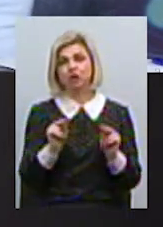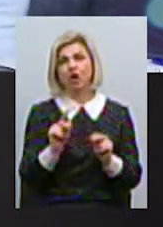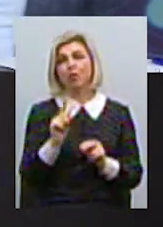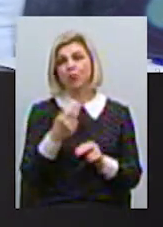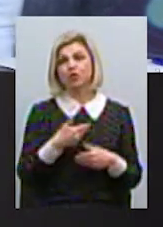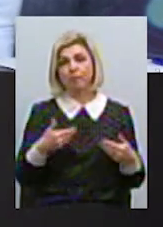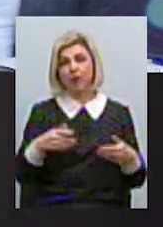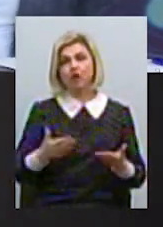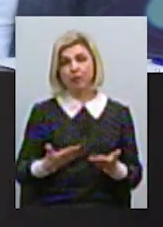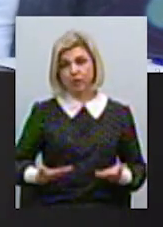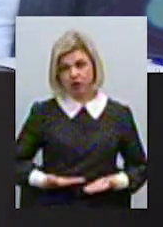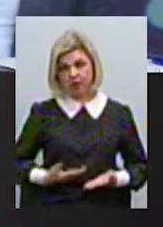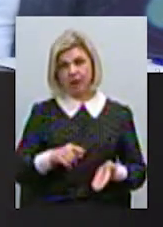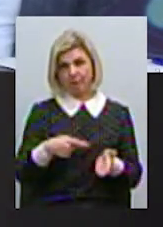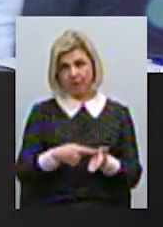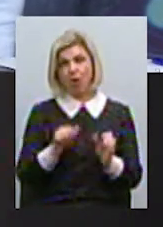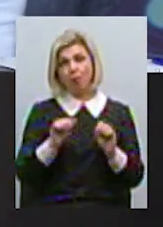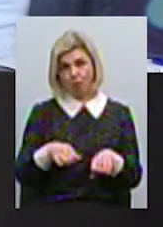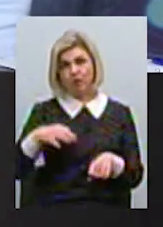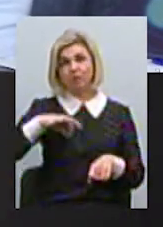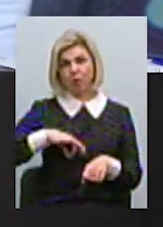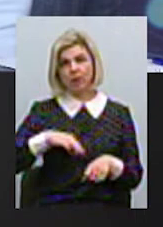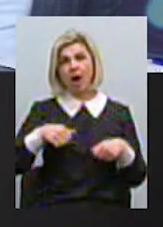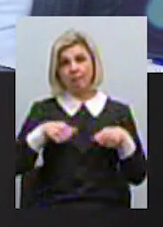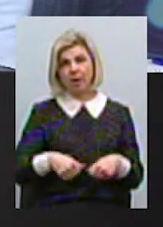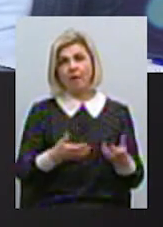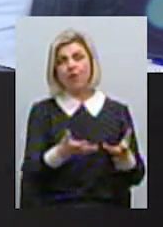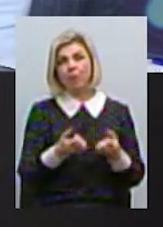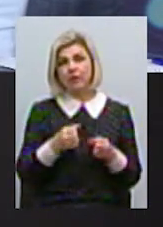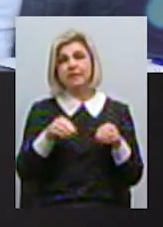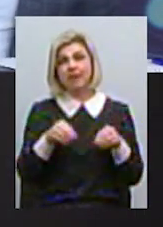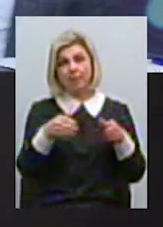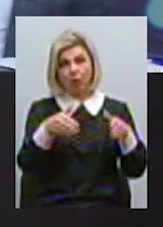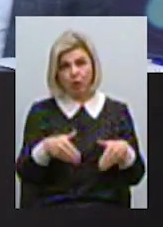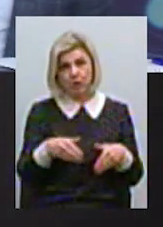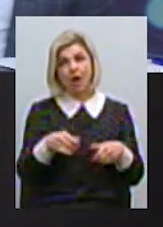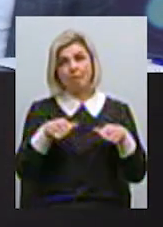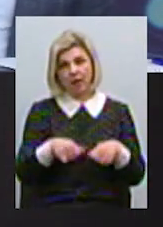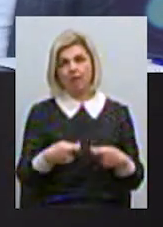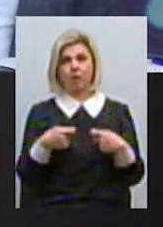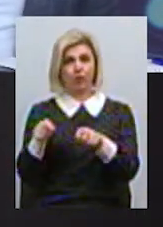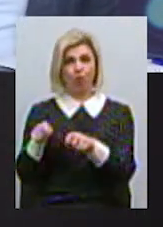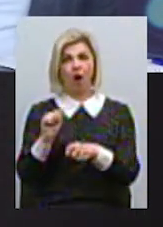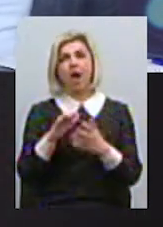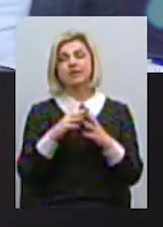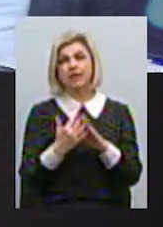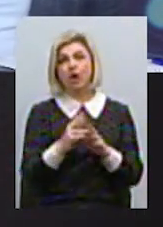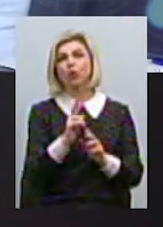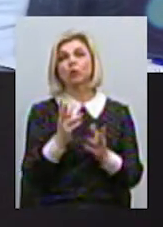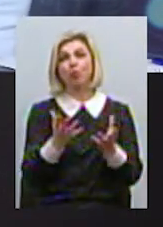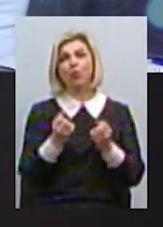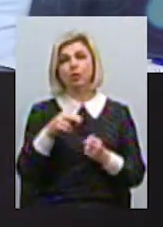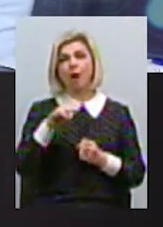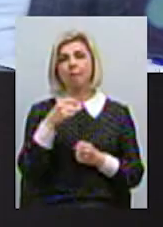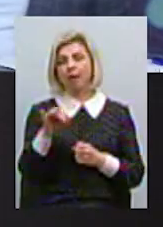міські мешканці, можемо скористуватися правом отримати земельну ділянку і правом її продажу? А селянин, який отримав пай, бо це не